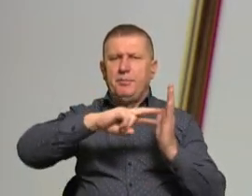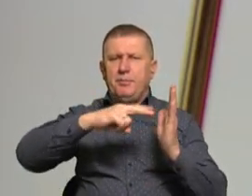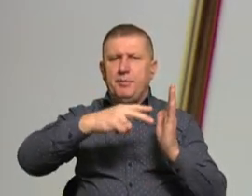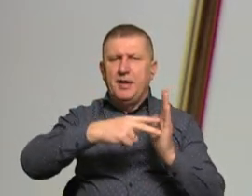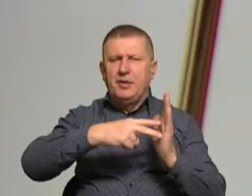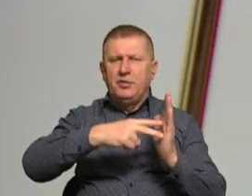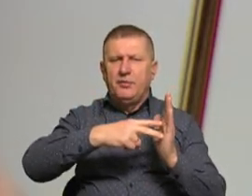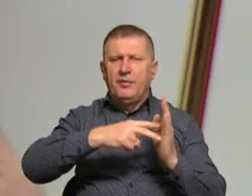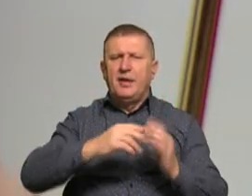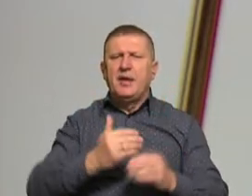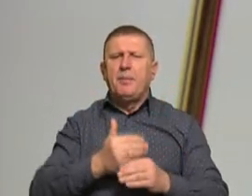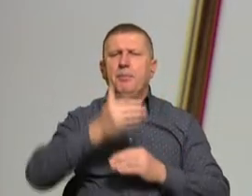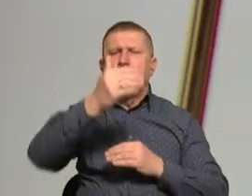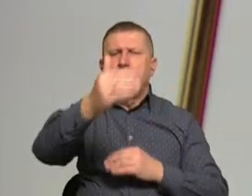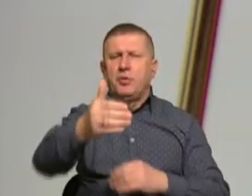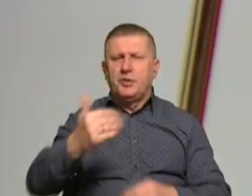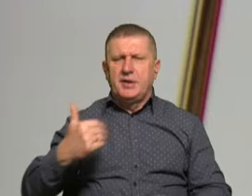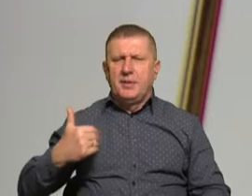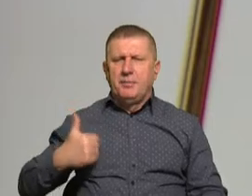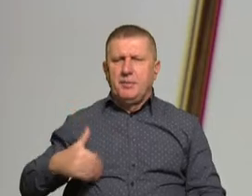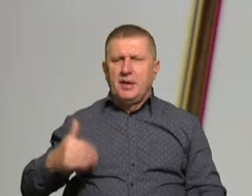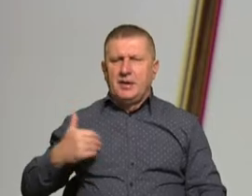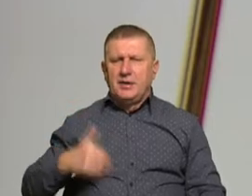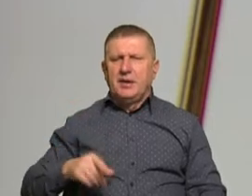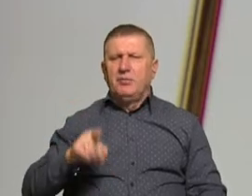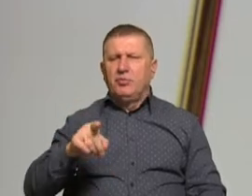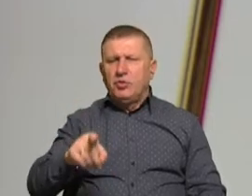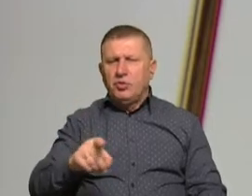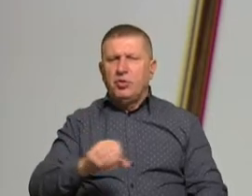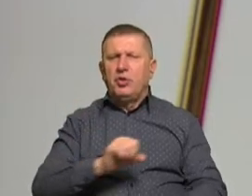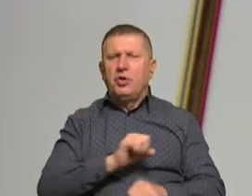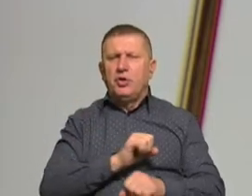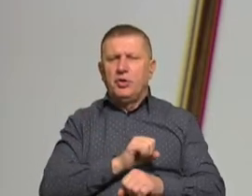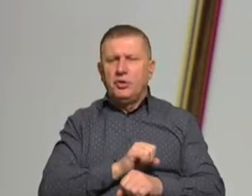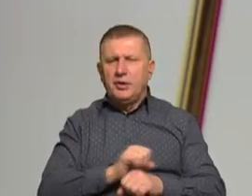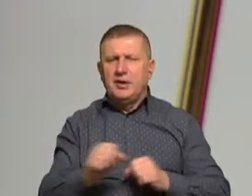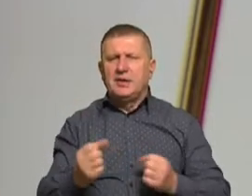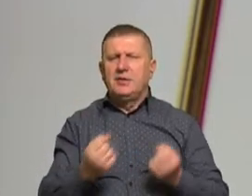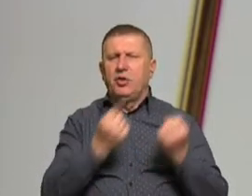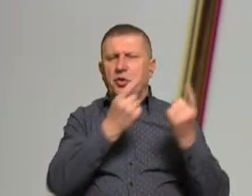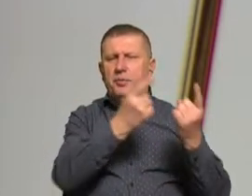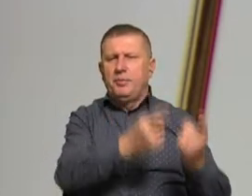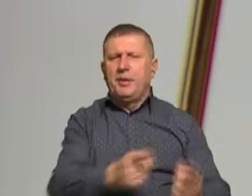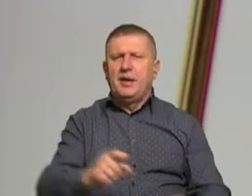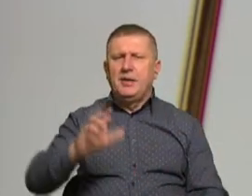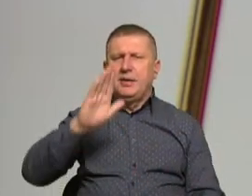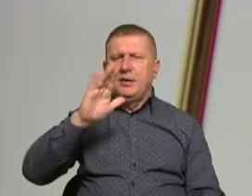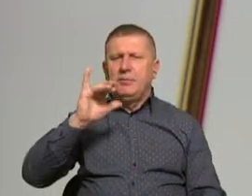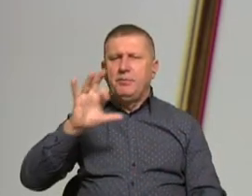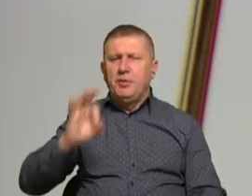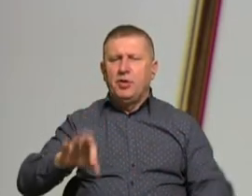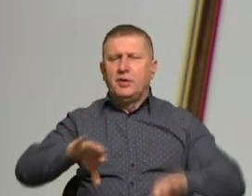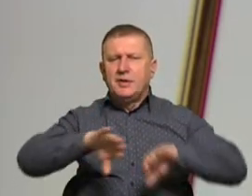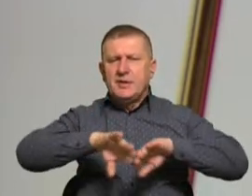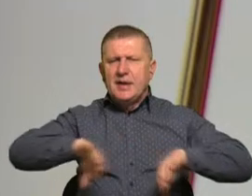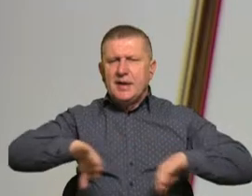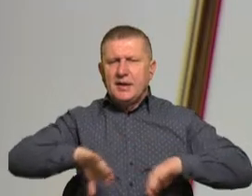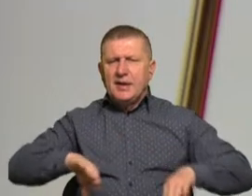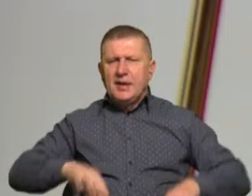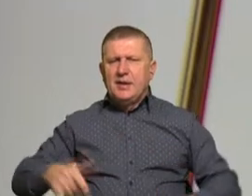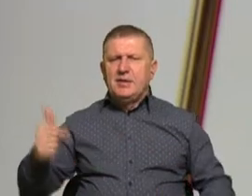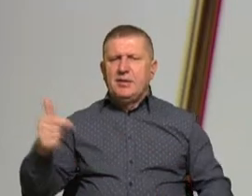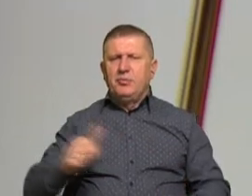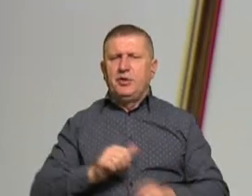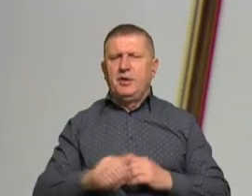wyczytujemy poza Bielskiem, to są odpady bio, które muszą być naprawdę bardzo dobrze segregowane. I miasto w tej chwili nie jest na to przygotowane. A